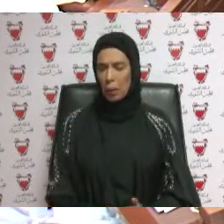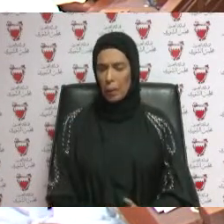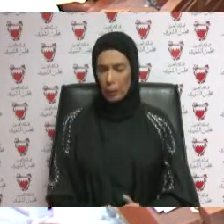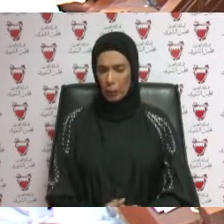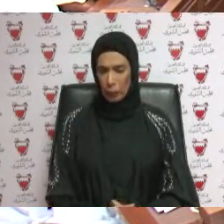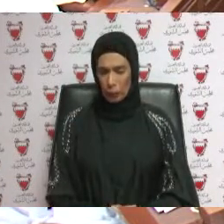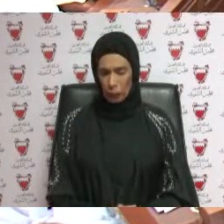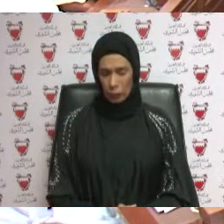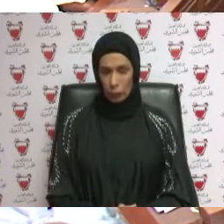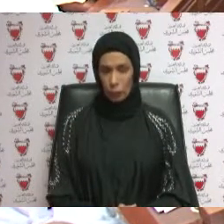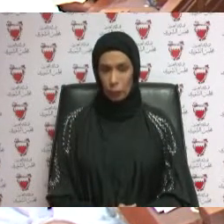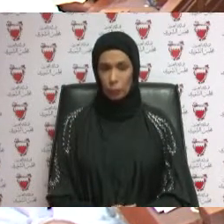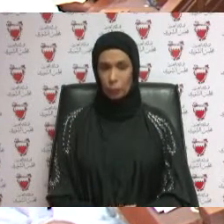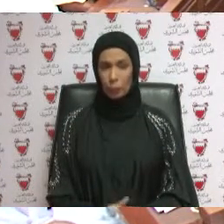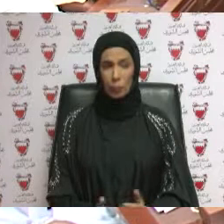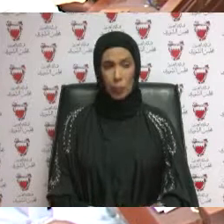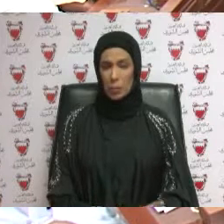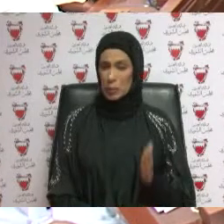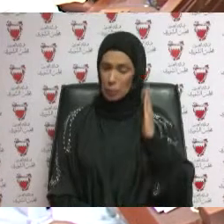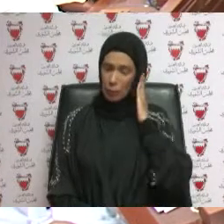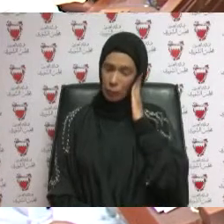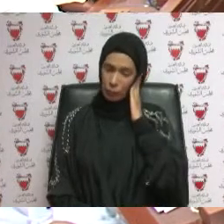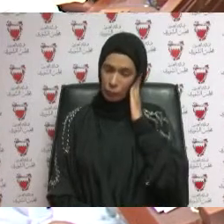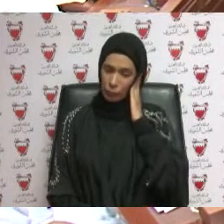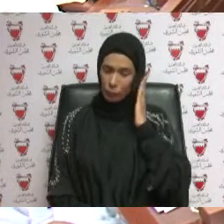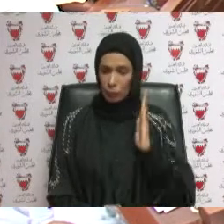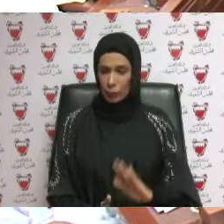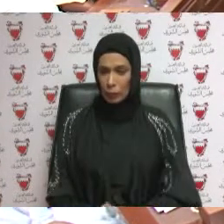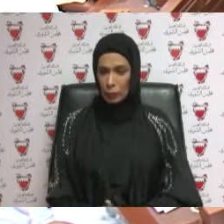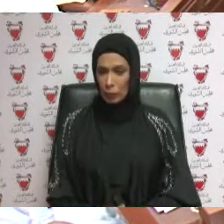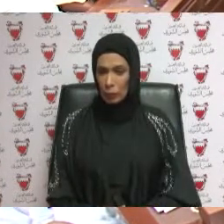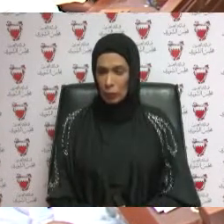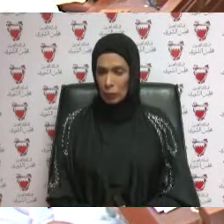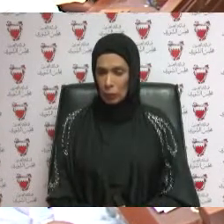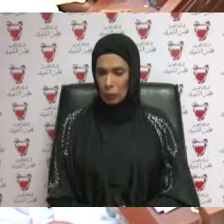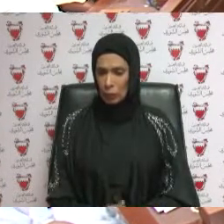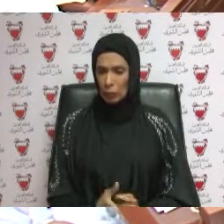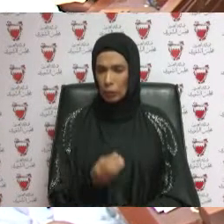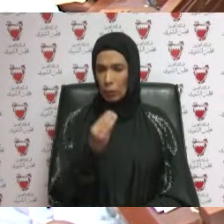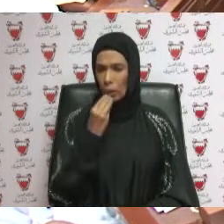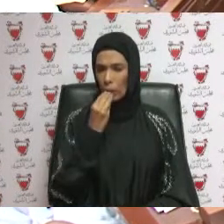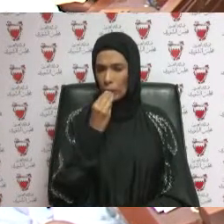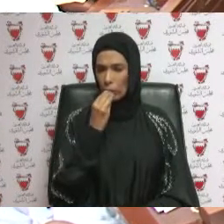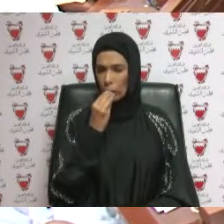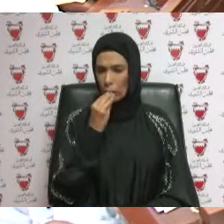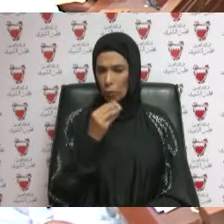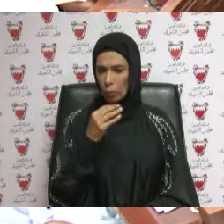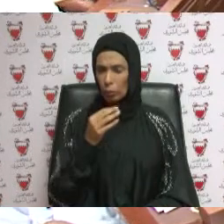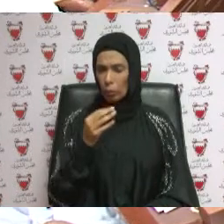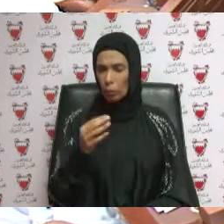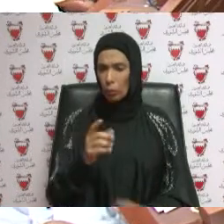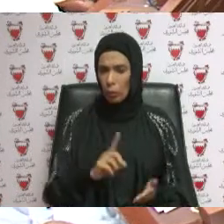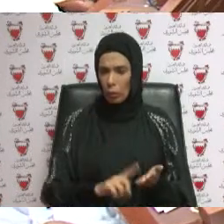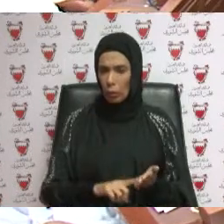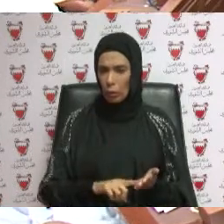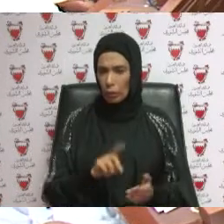يجب أن يكون نضع النقاط على الحروف لما نتكلم عن الأمن الغذائي. يجب أن يوجه